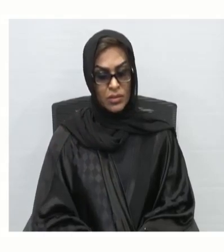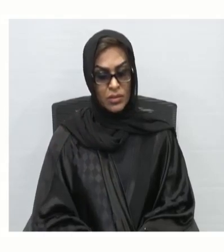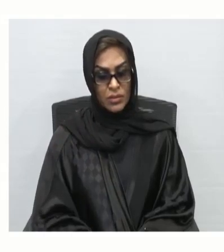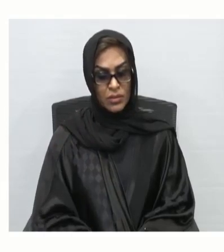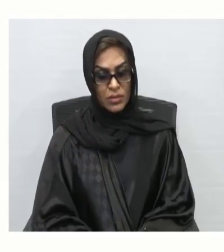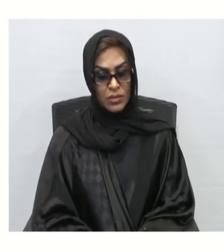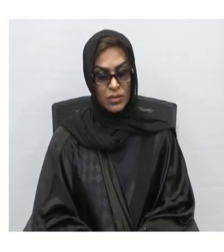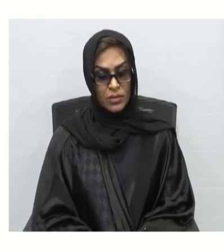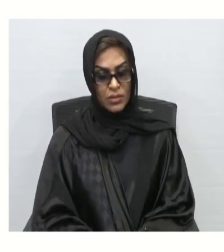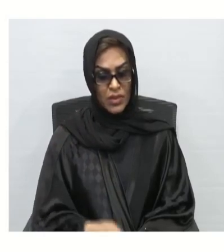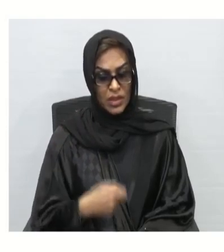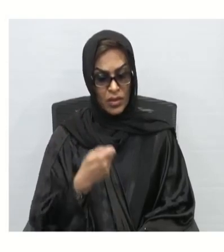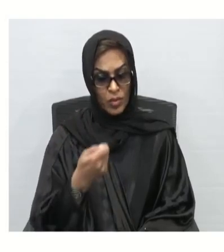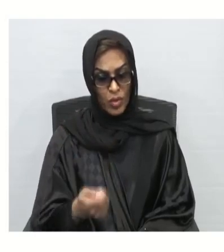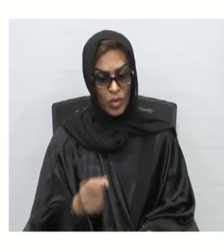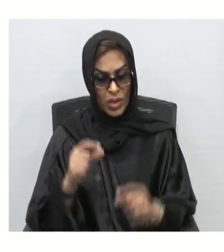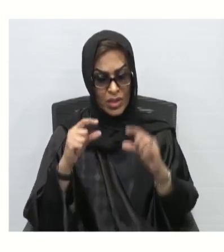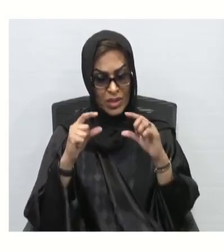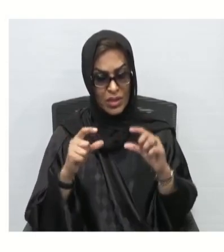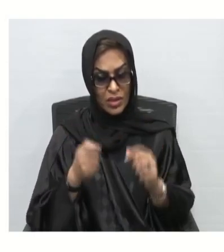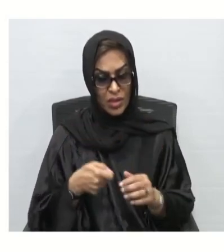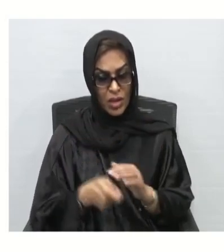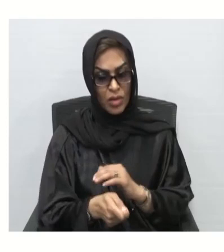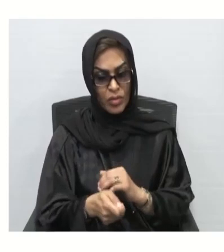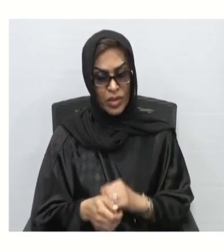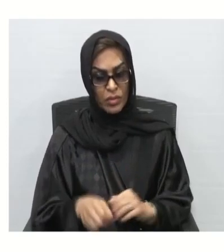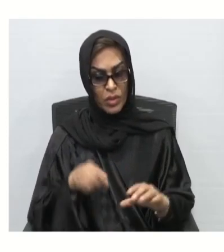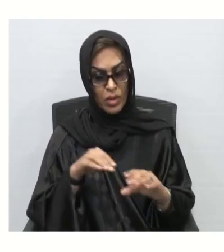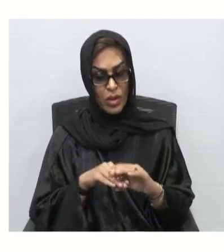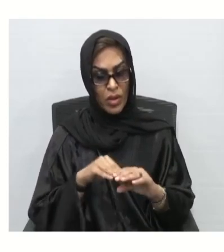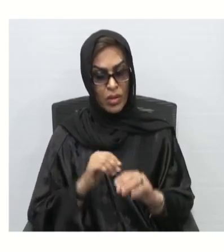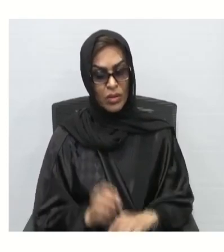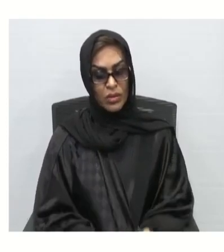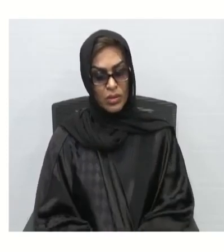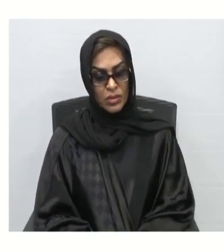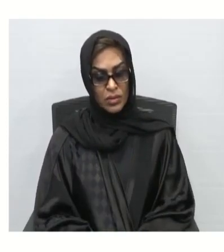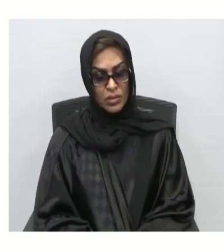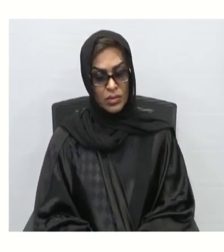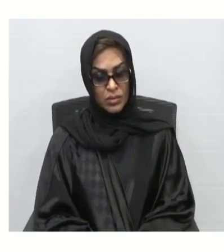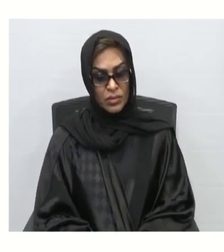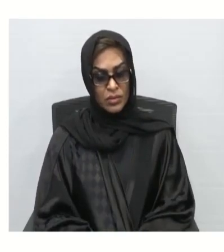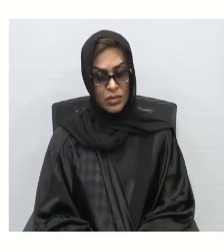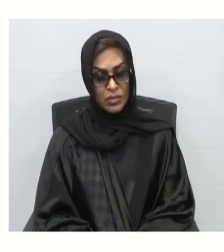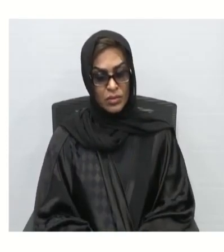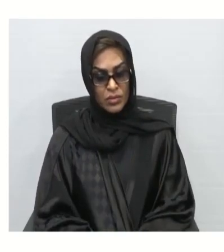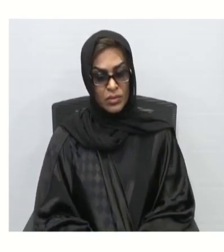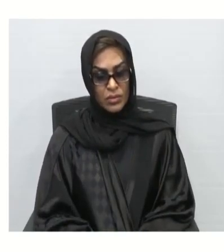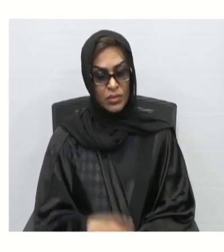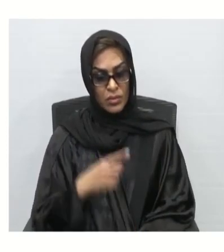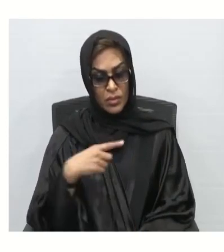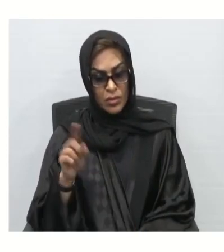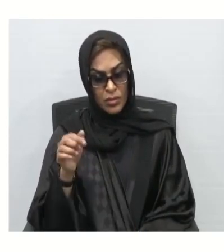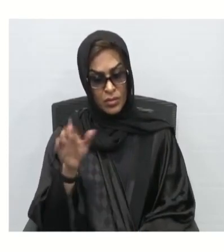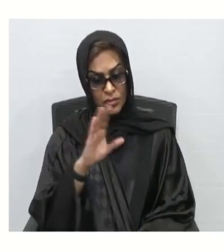هنا امكانيه ماذا الدفع بواسطه البطاقه البنكيه صحح